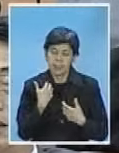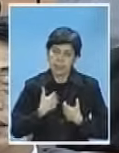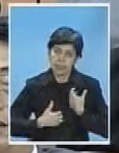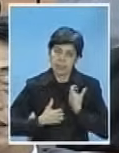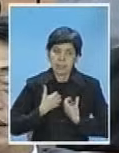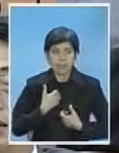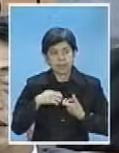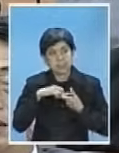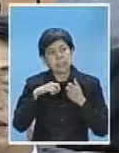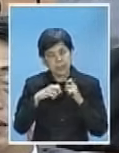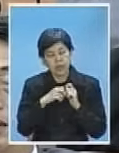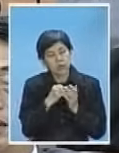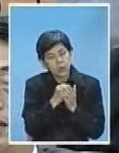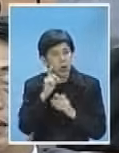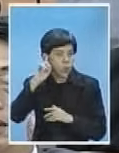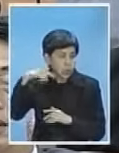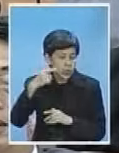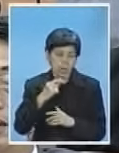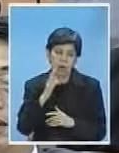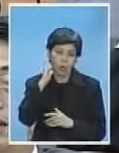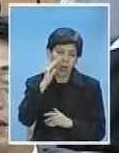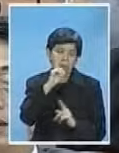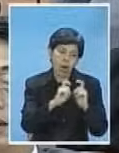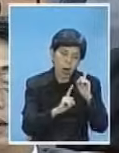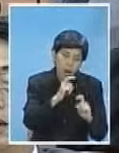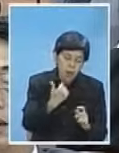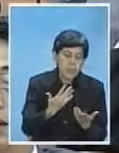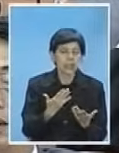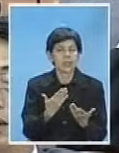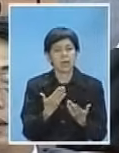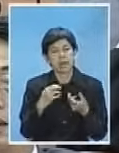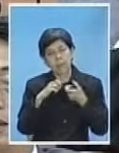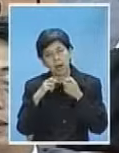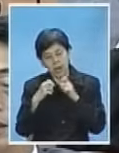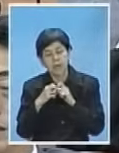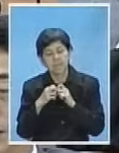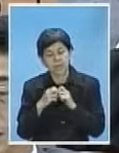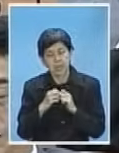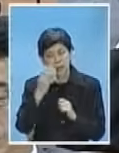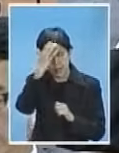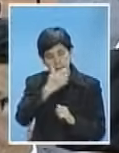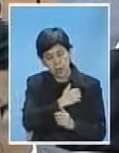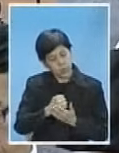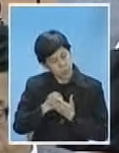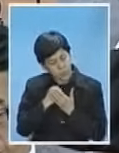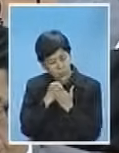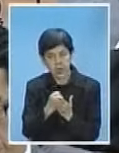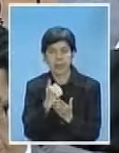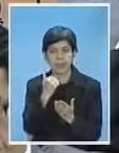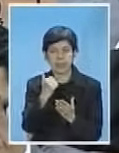ของสตรีไม้เหล่านี้ไปได้ในระดับหนึ่งซึ่งนับเป็นพระมหากรุณาธิคุณเป็นอย่าง